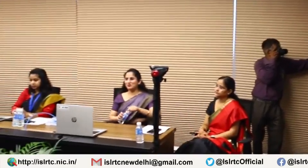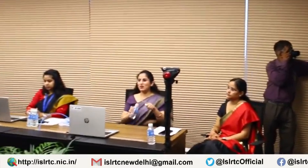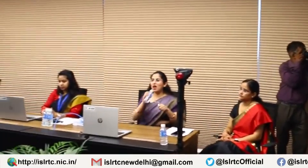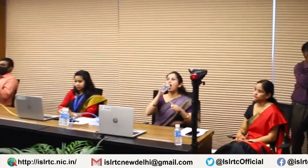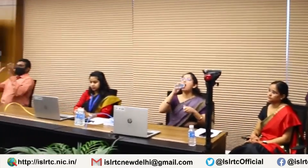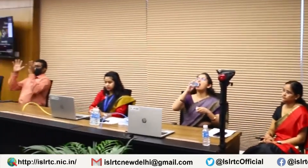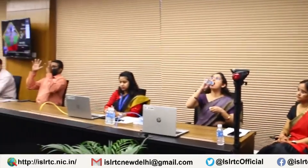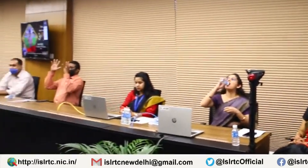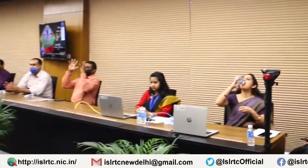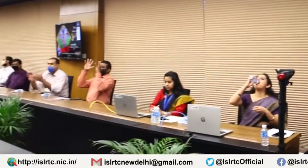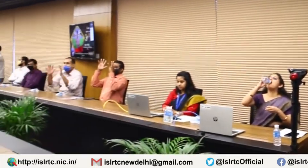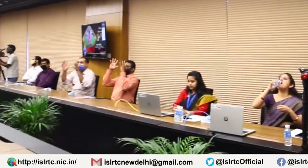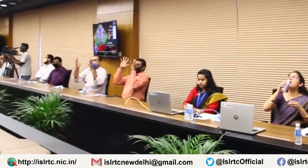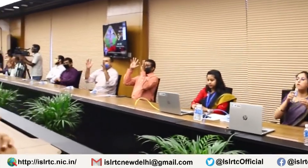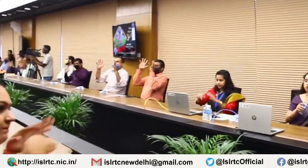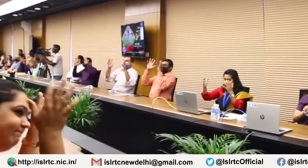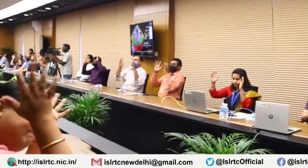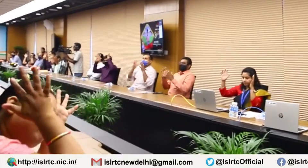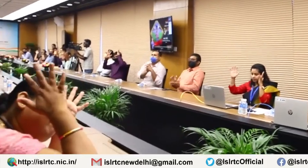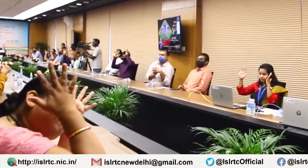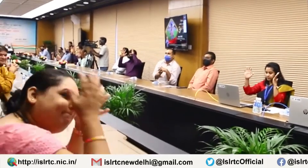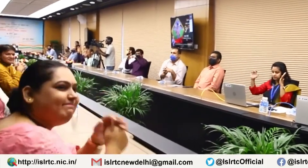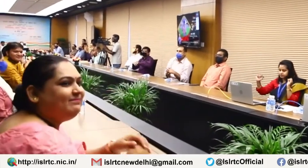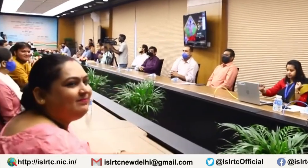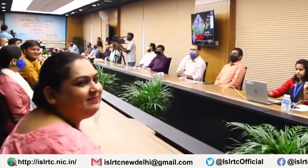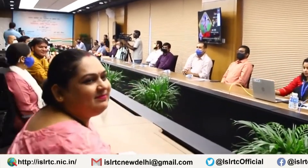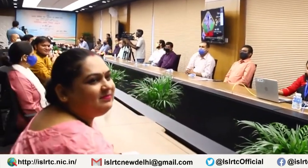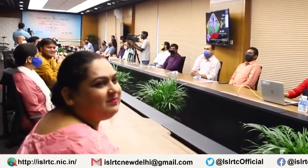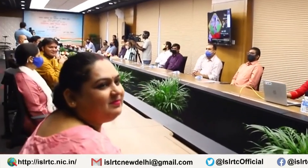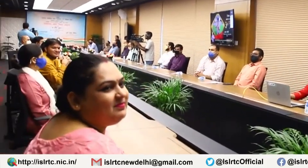हियरिंग इम्पेयर्ड लखनऊ के अभय चौधरी को।